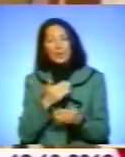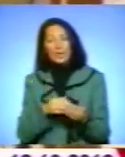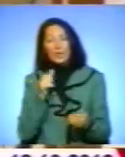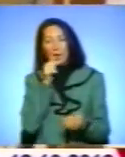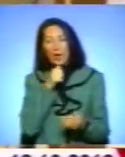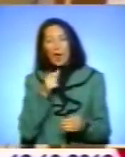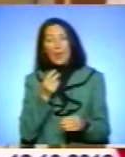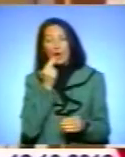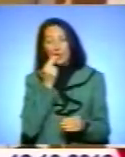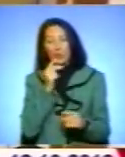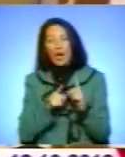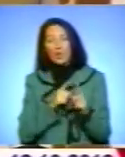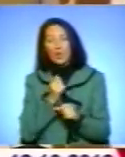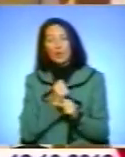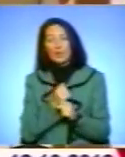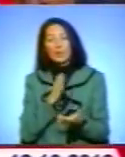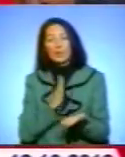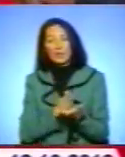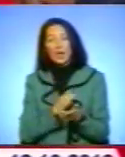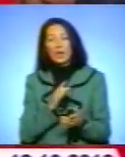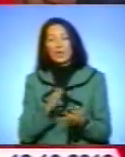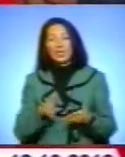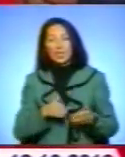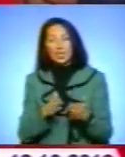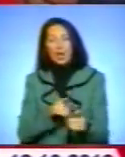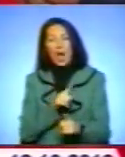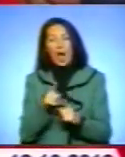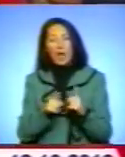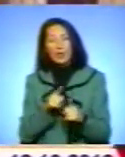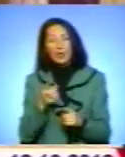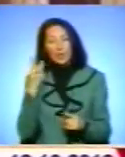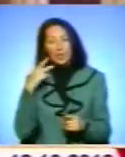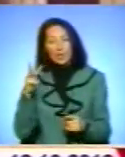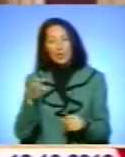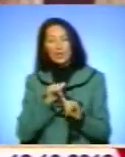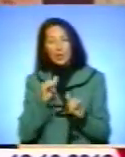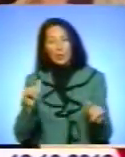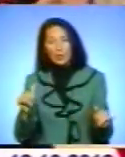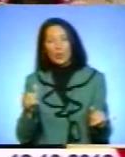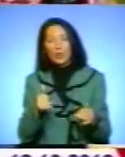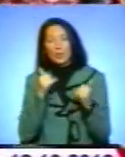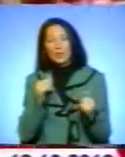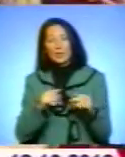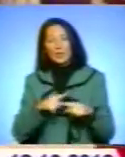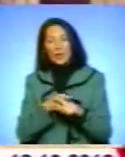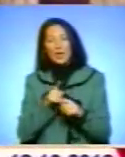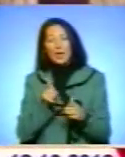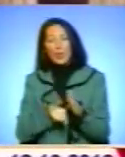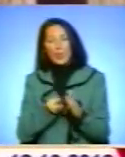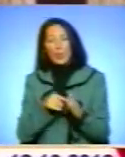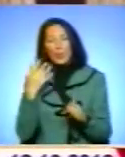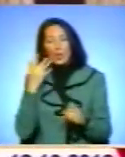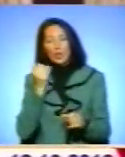стала на шлях модернізації і розвитку. Сучасні технології полегшують умови праці, здешевлюють виробництво і покращують якість